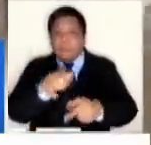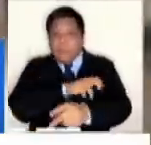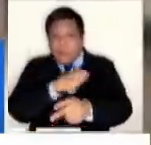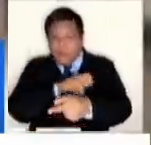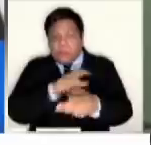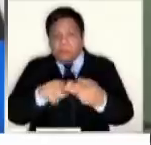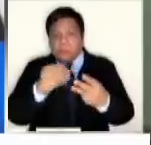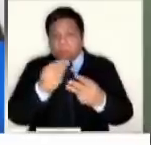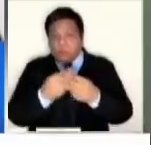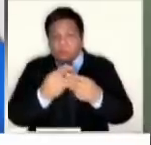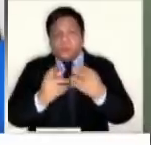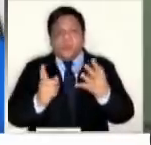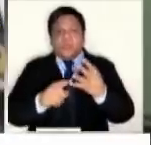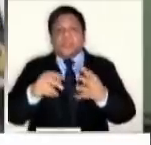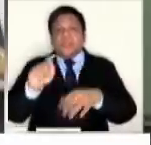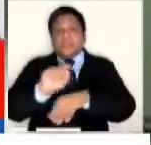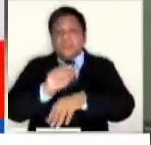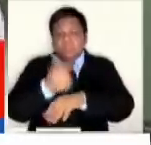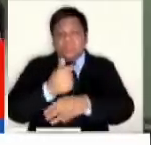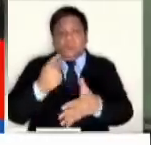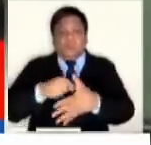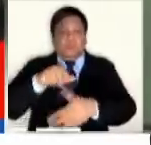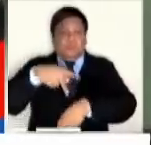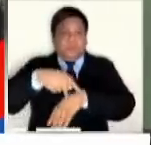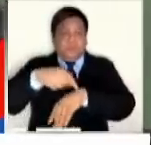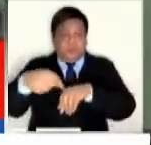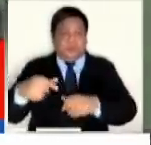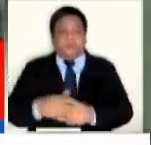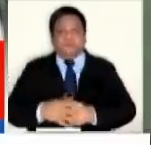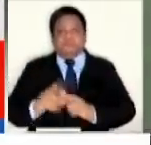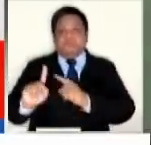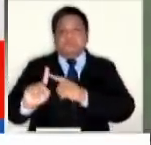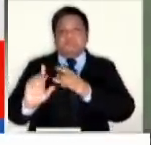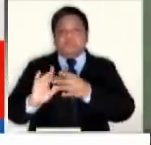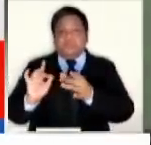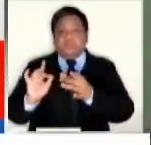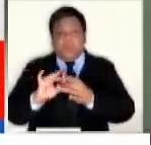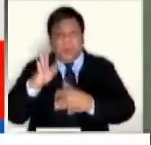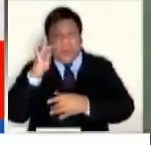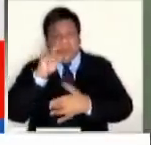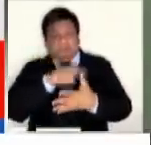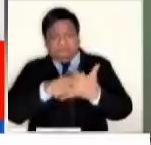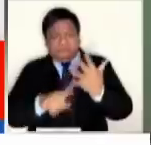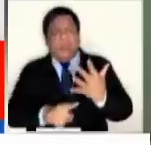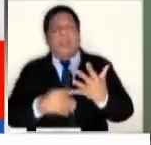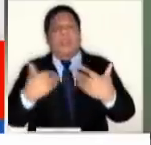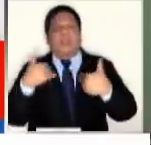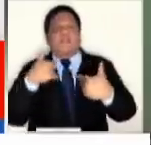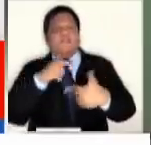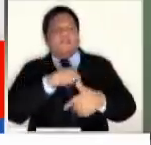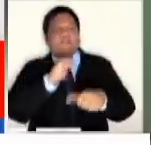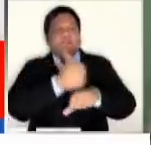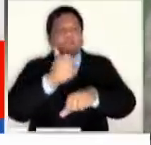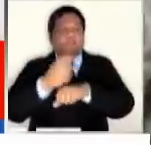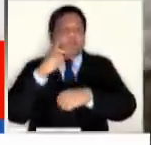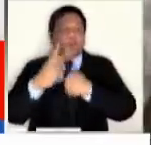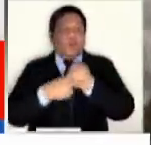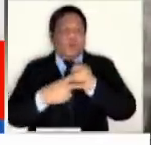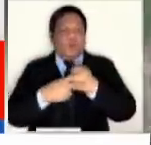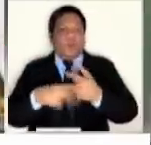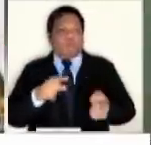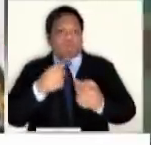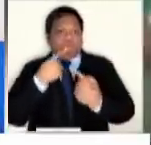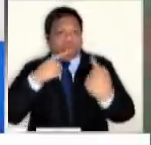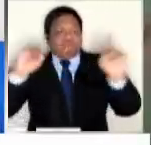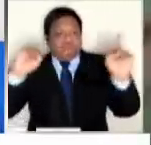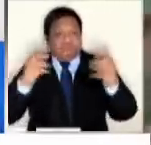Paranaque. Dahil sila unang-una, sila ay merong storage facility at sila ay successfully nang